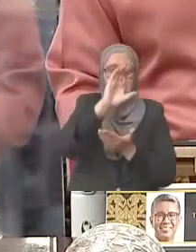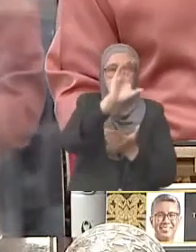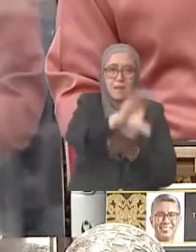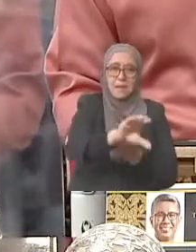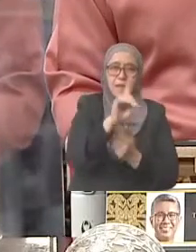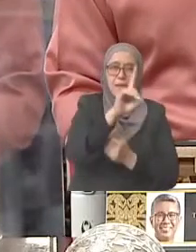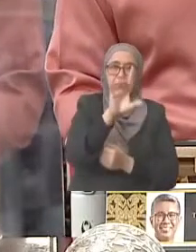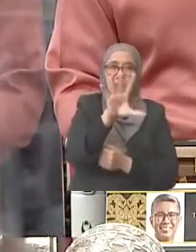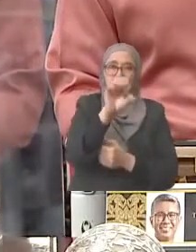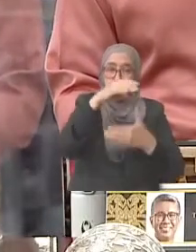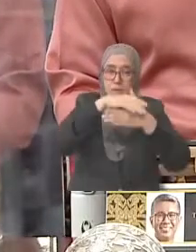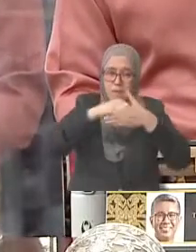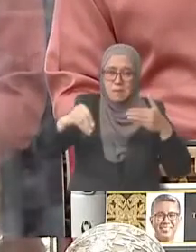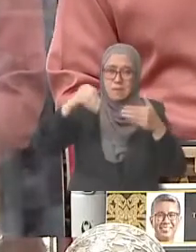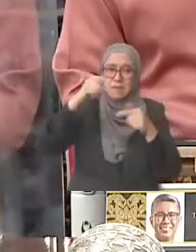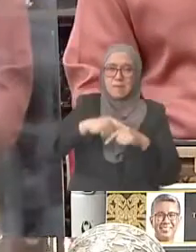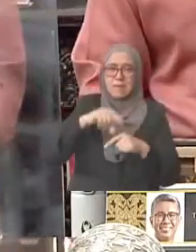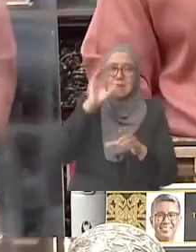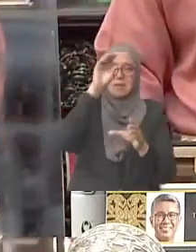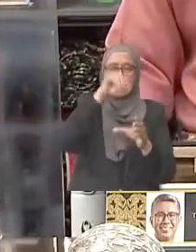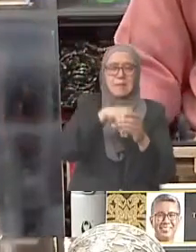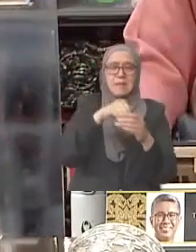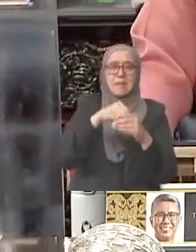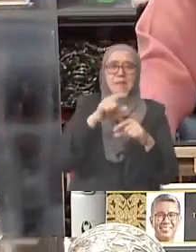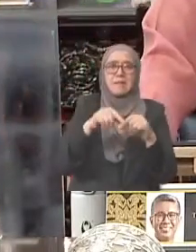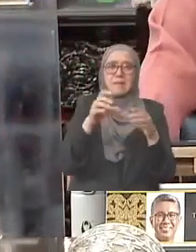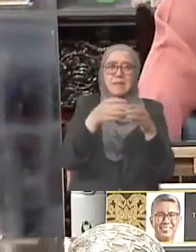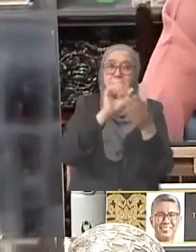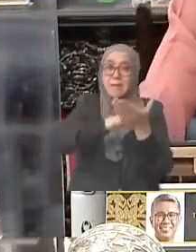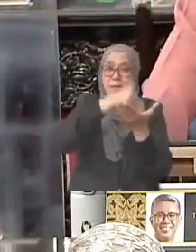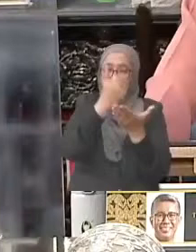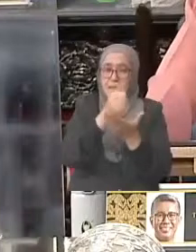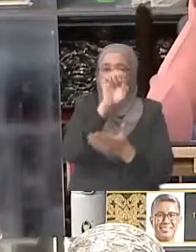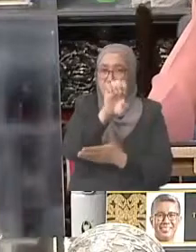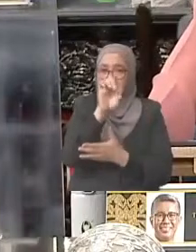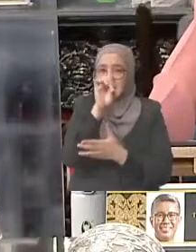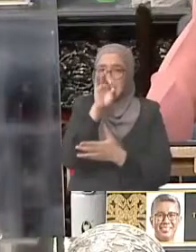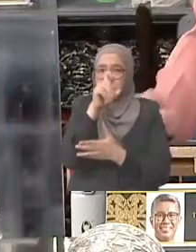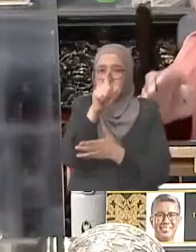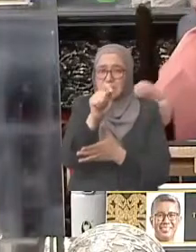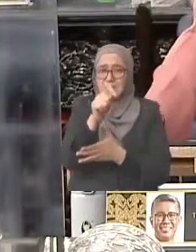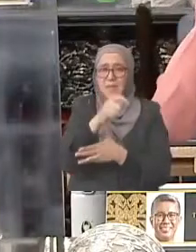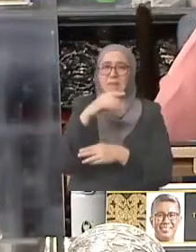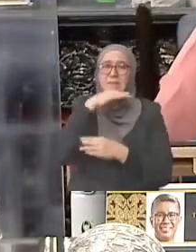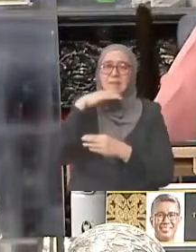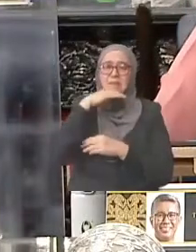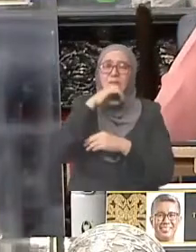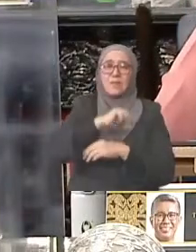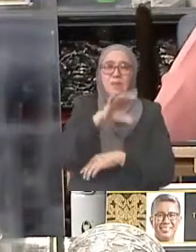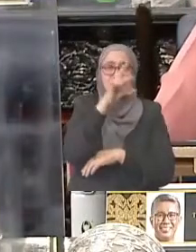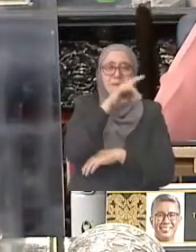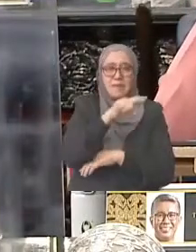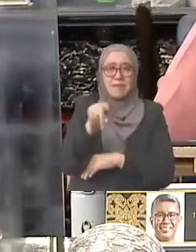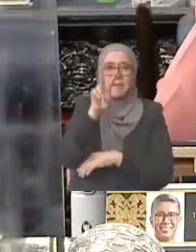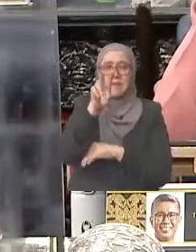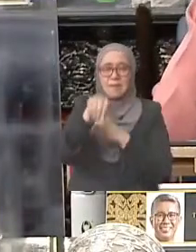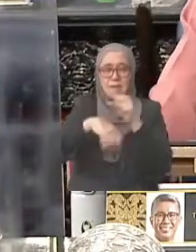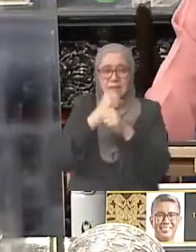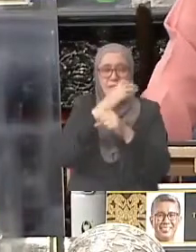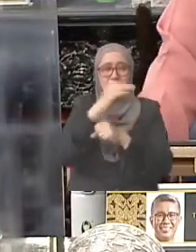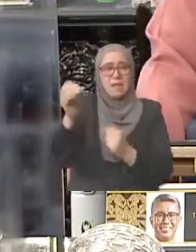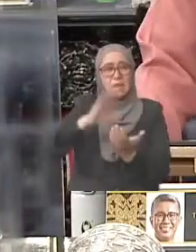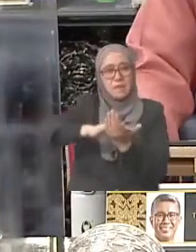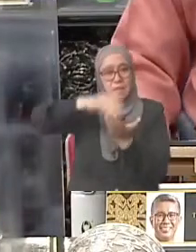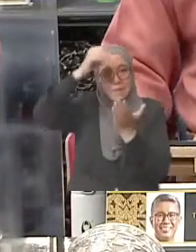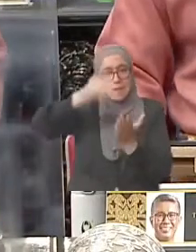Ringgit secara one of kepada country dompet pada beliau burung 18-30 tahun dan juga pelajar 10 masa di